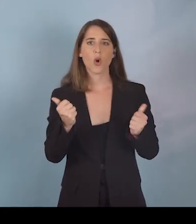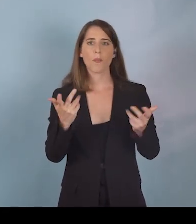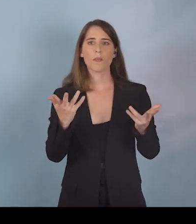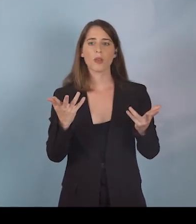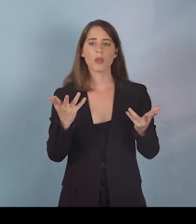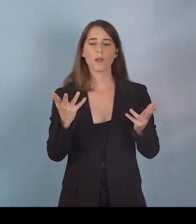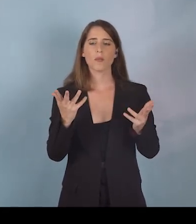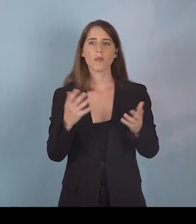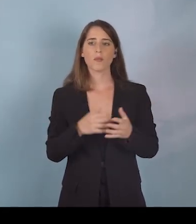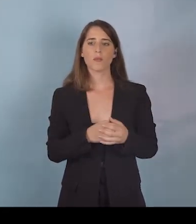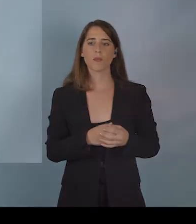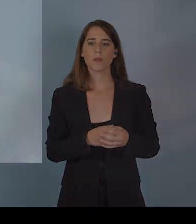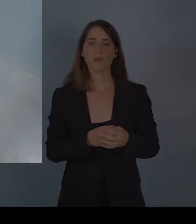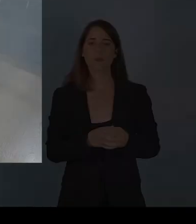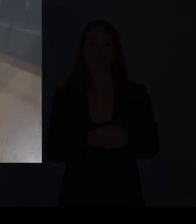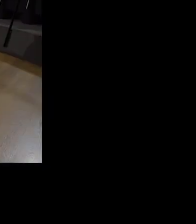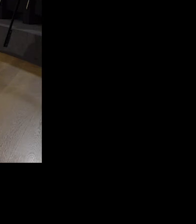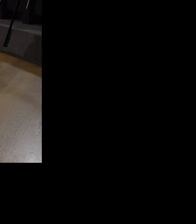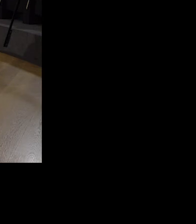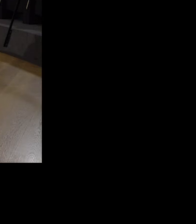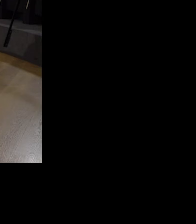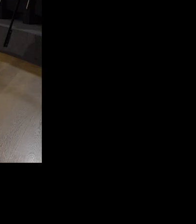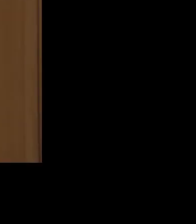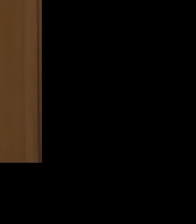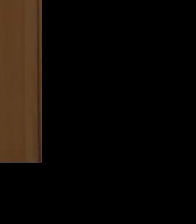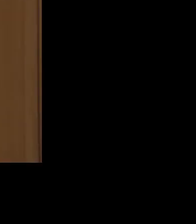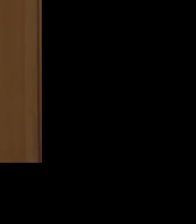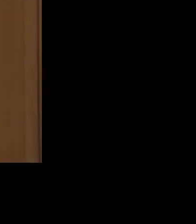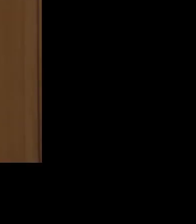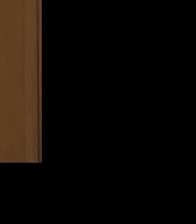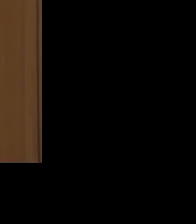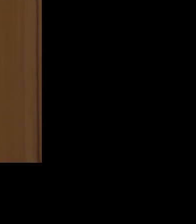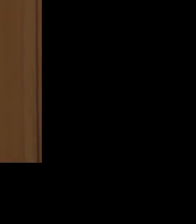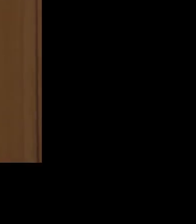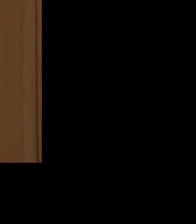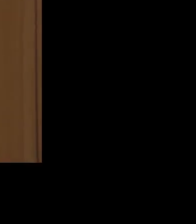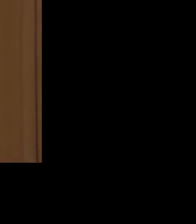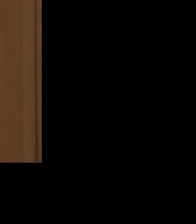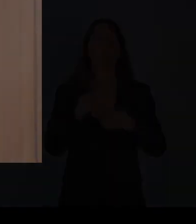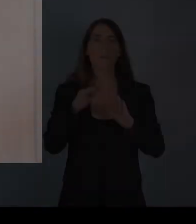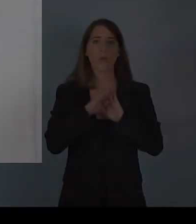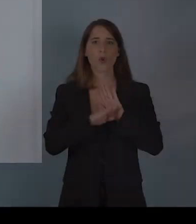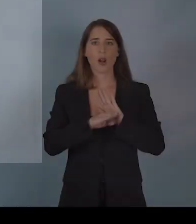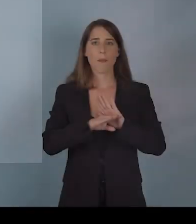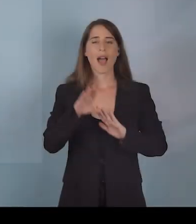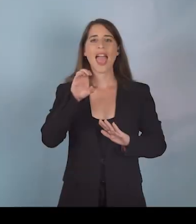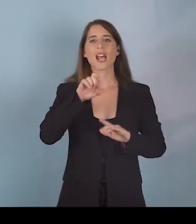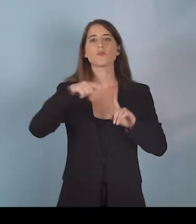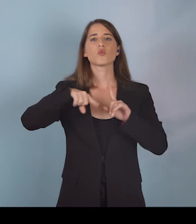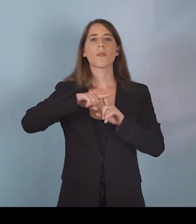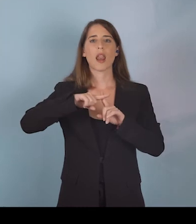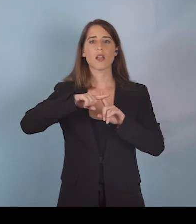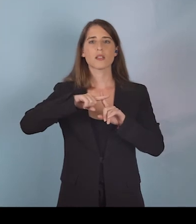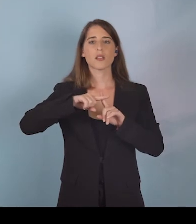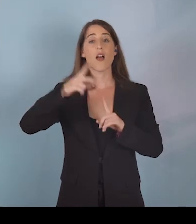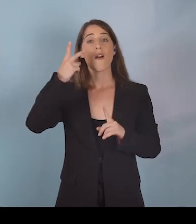οποίων μπορεί να αντιμετωπιστεί. Πάλι η παιδεία ανήκει στην αρμοδιότητα των κρατών μελών. Παρ'